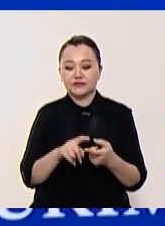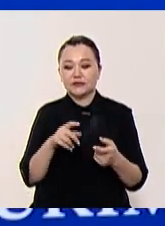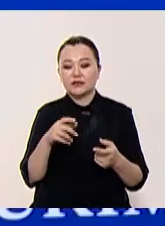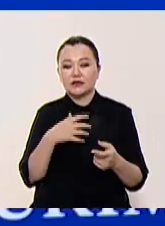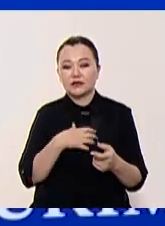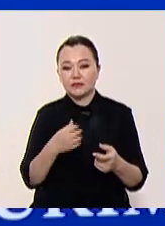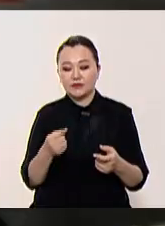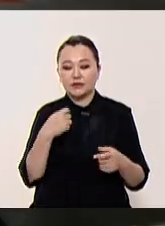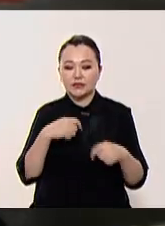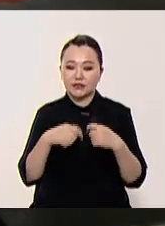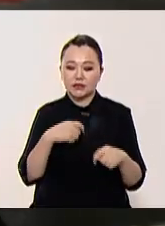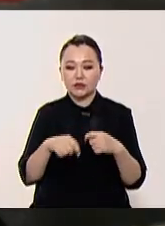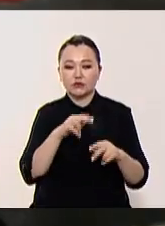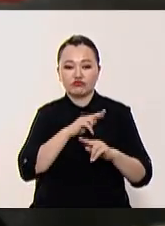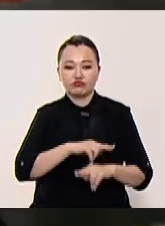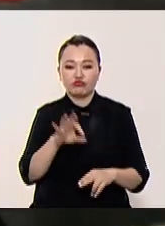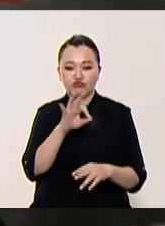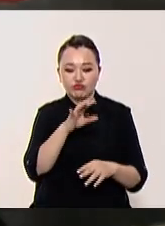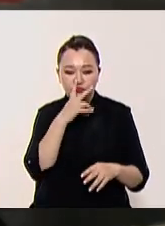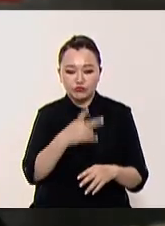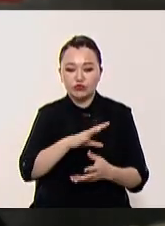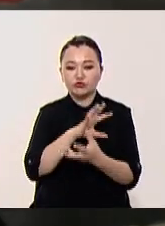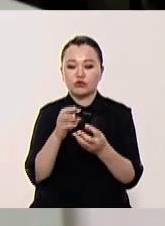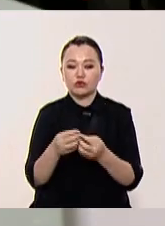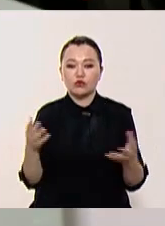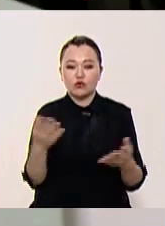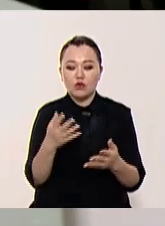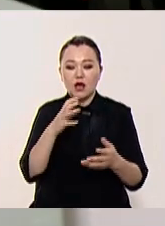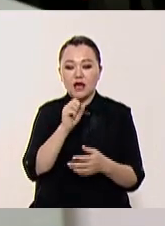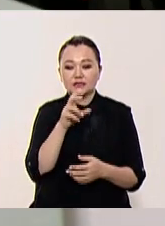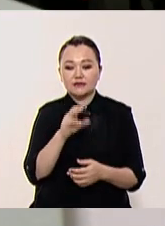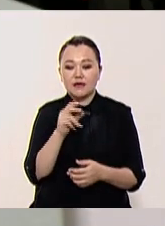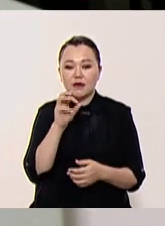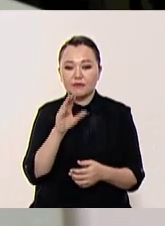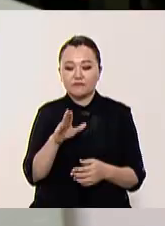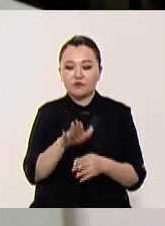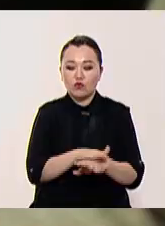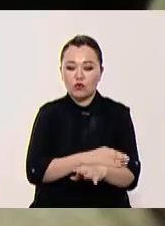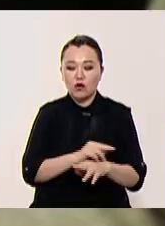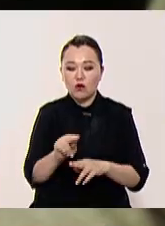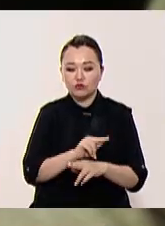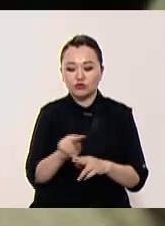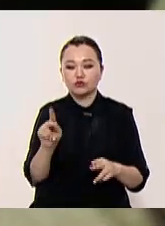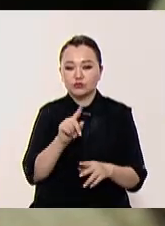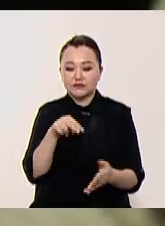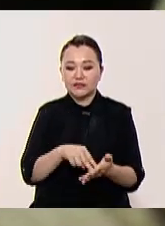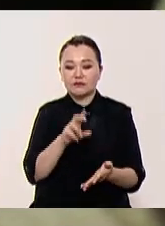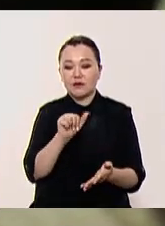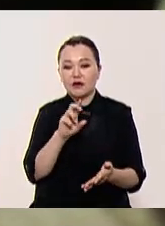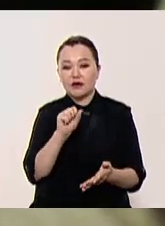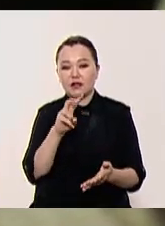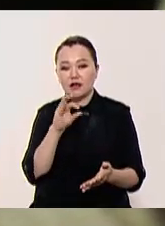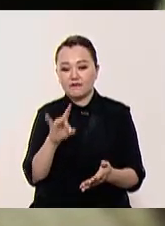прогноза рынка труда. Еще одна проблема кадрового голода, по мнению Асхата Аймагамбетова, долгое обучение. Чтобы стать бакалавром после